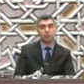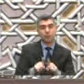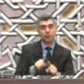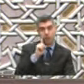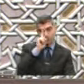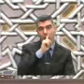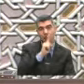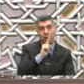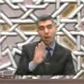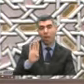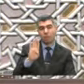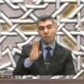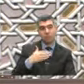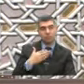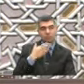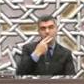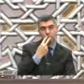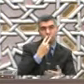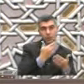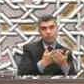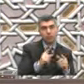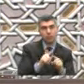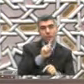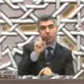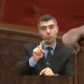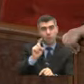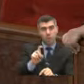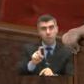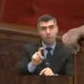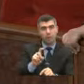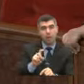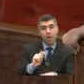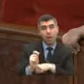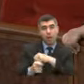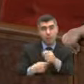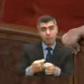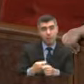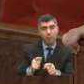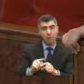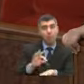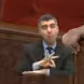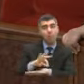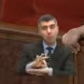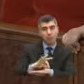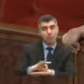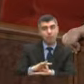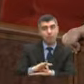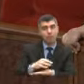الله غنشوفوا هذه الجامعه القرويه، هي جامعه قرويه، في اطار هذا التوظيف ديال هذه السنه غادي يتم